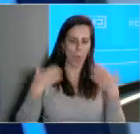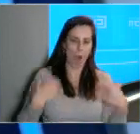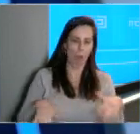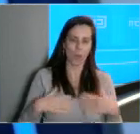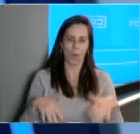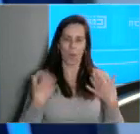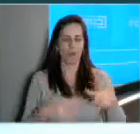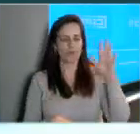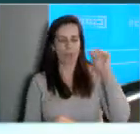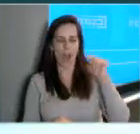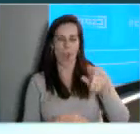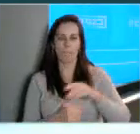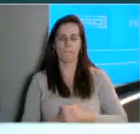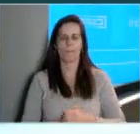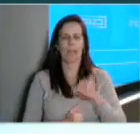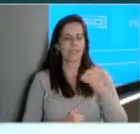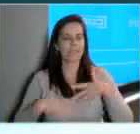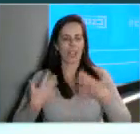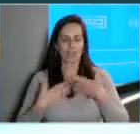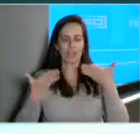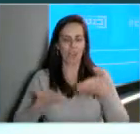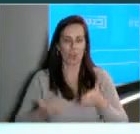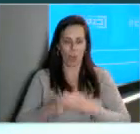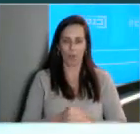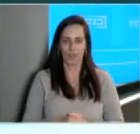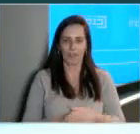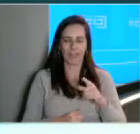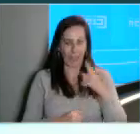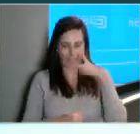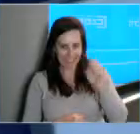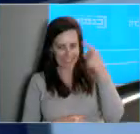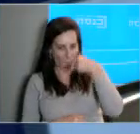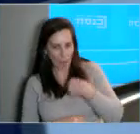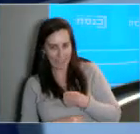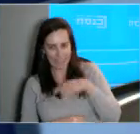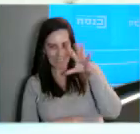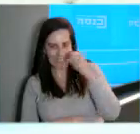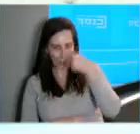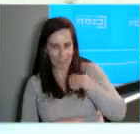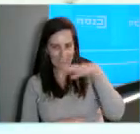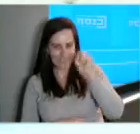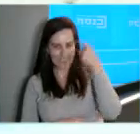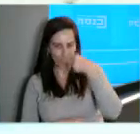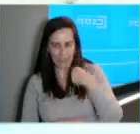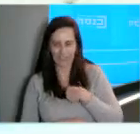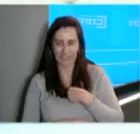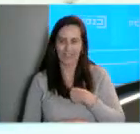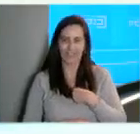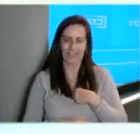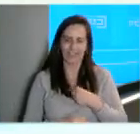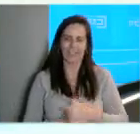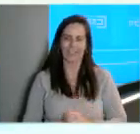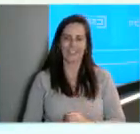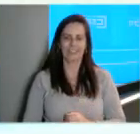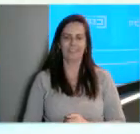וואו, וואו, שלום משה. איזו התרגשות להיות פה. זיהית אותי? בוודאי. כן, זיהיתם אותי? זיהיתם אותי? אפשר שלא. אז אני יכול להוריד את